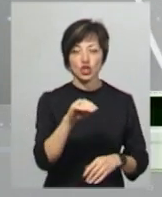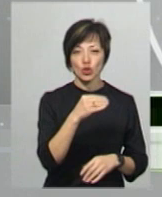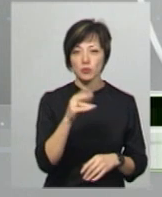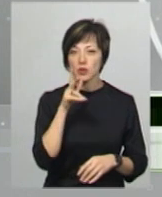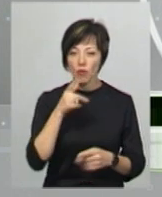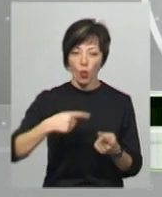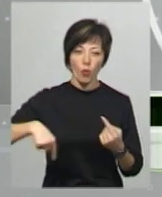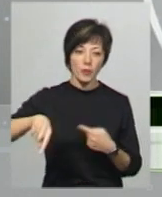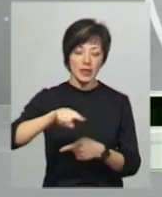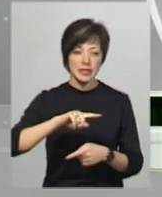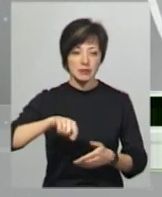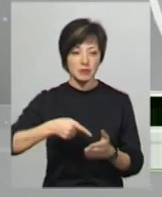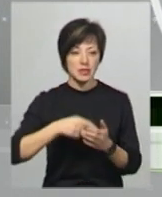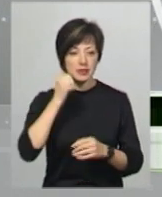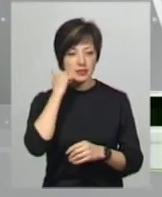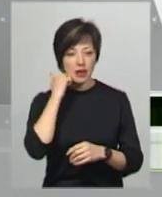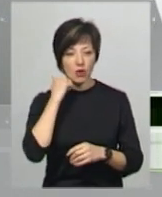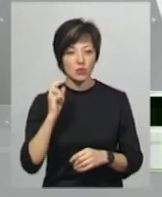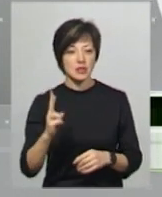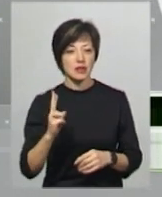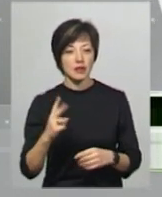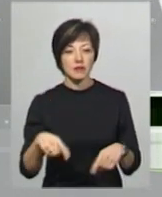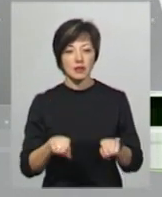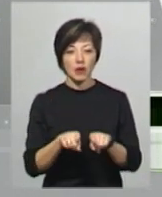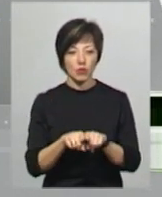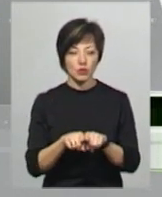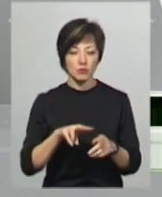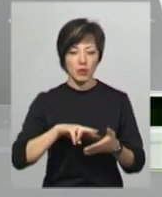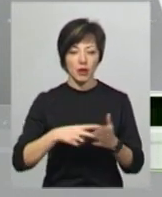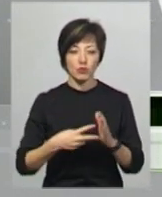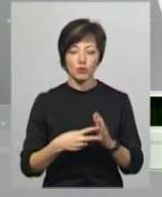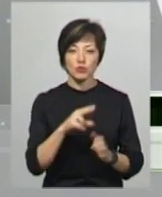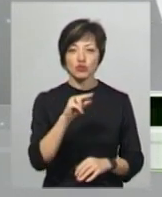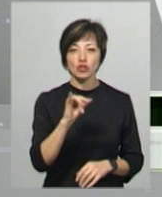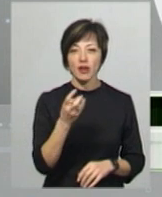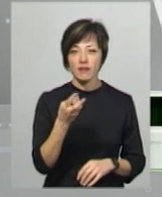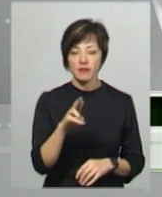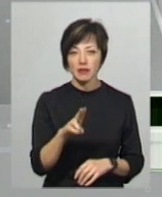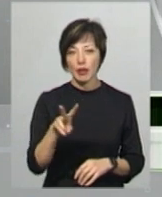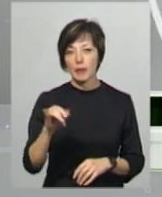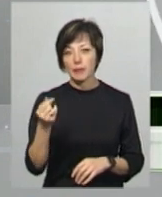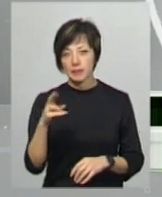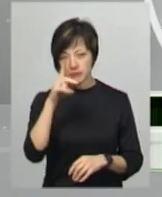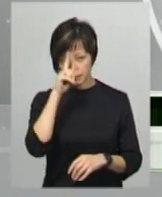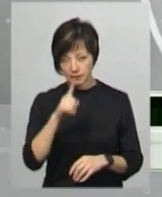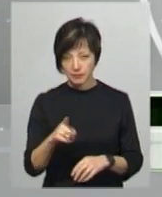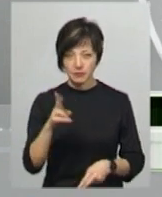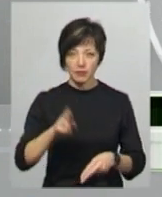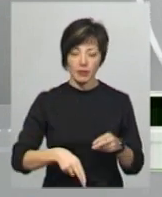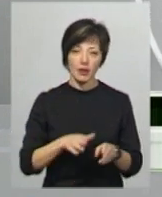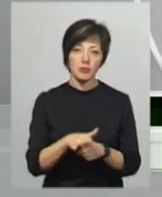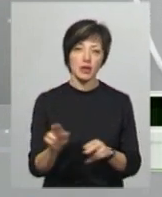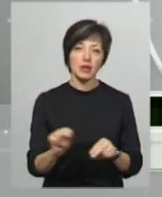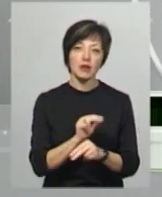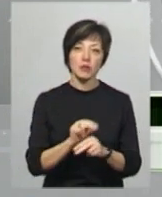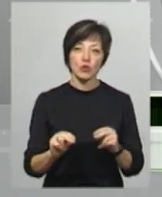– об'їзд міста Старокостянтинова. Також плануємо в червень, максимум липень місяць завершити капітальний